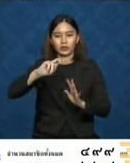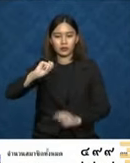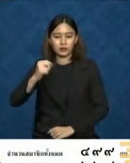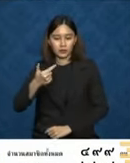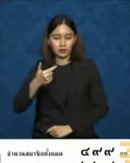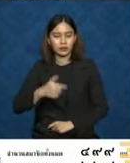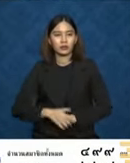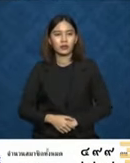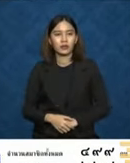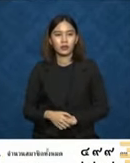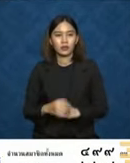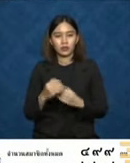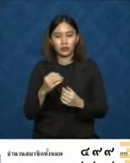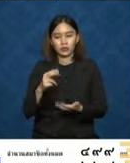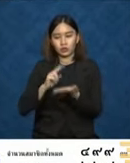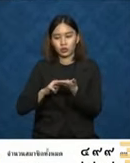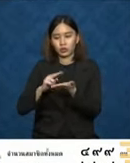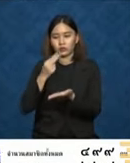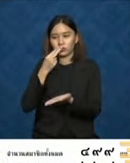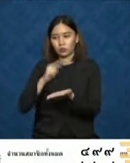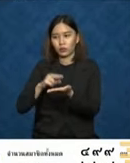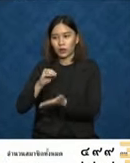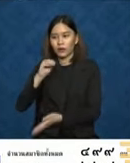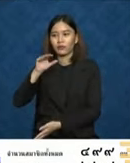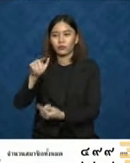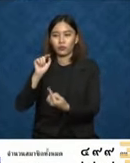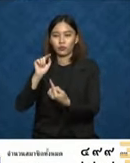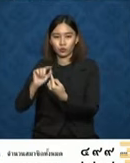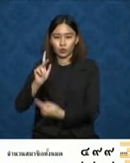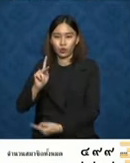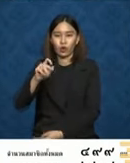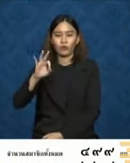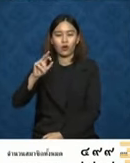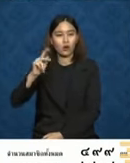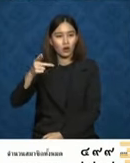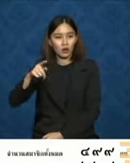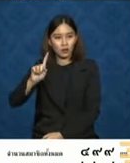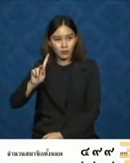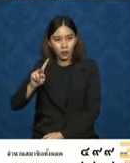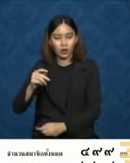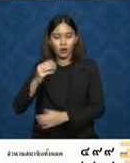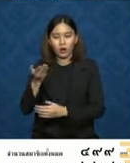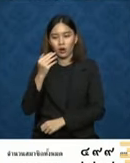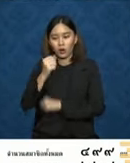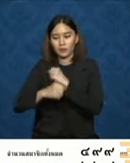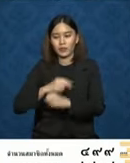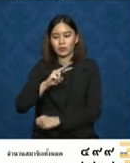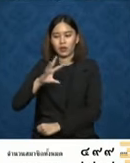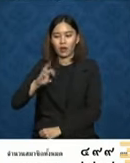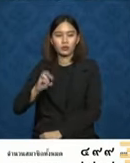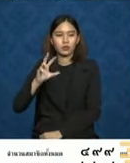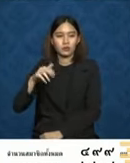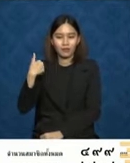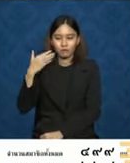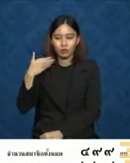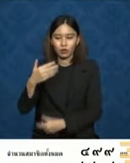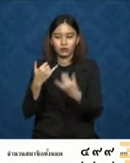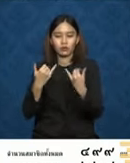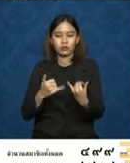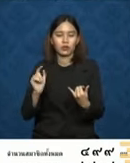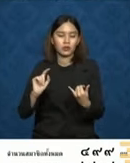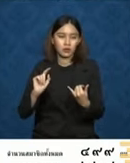เสริมงามที่ได้ทำเรื่องกับกฟผเกาะคาไว้ขอกันไปตั้งแต่ปี2563ค่ะจนถึงตอนนี้